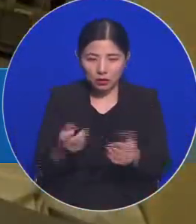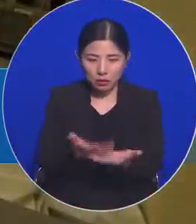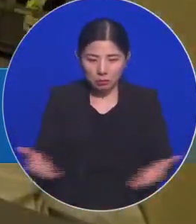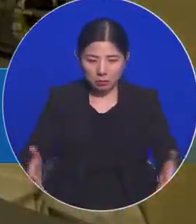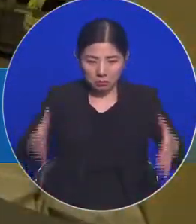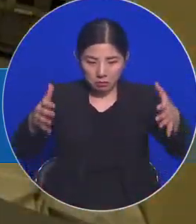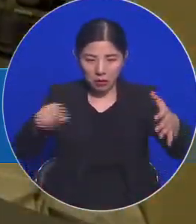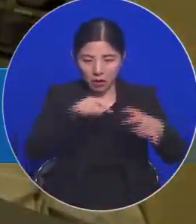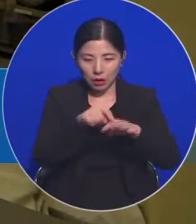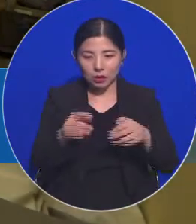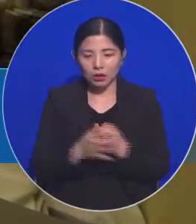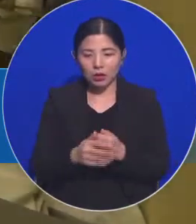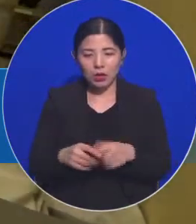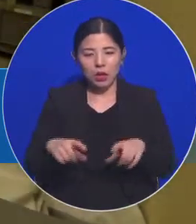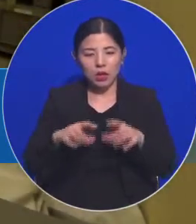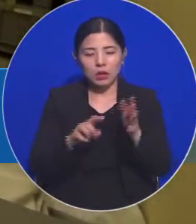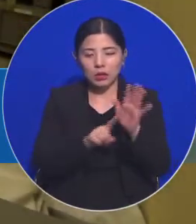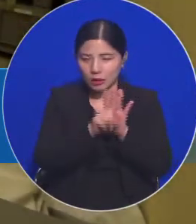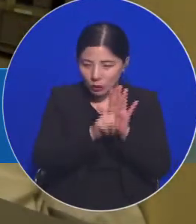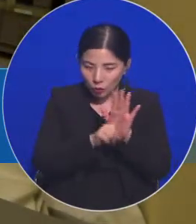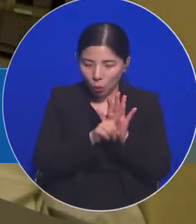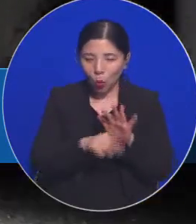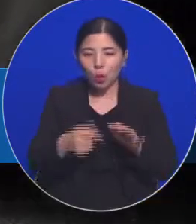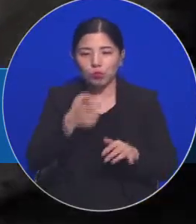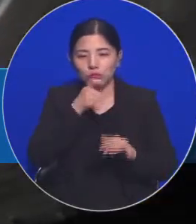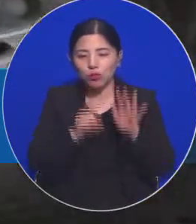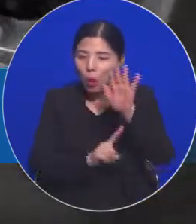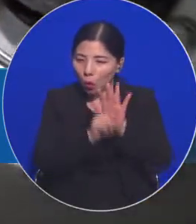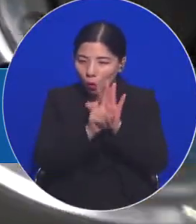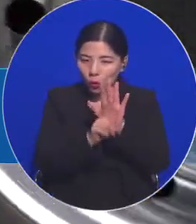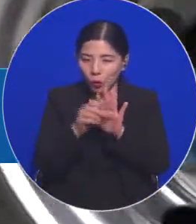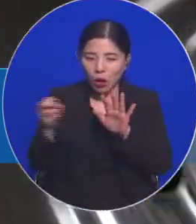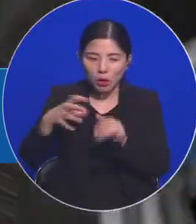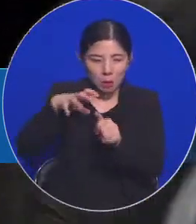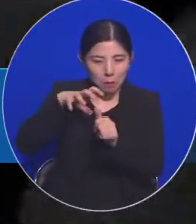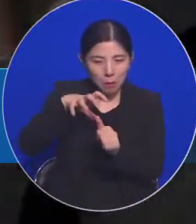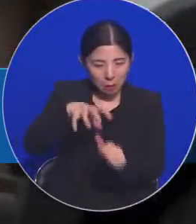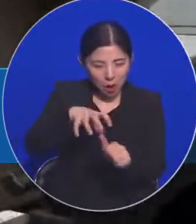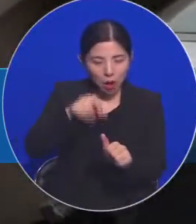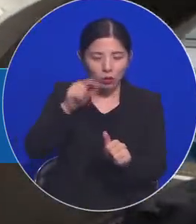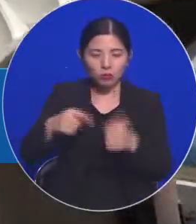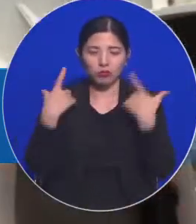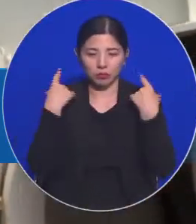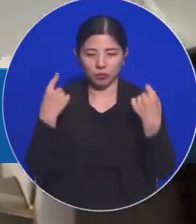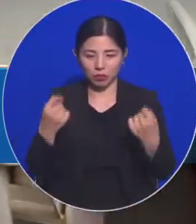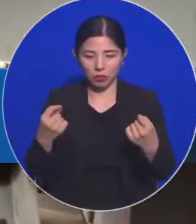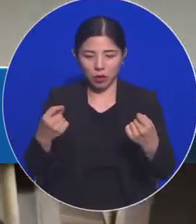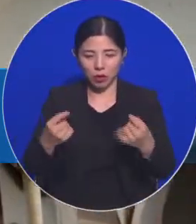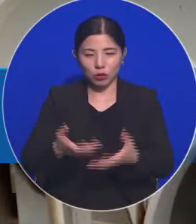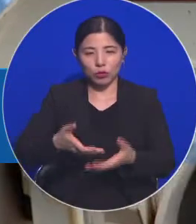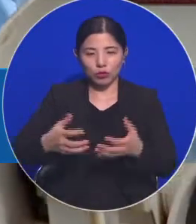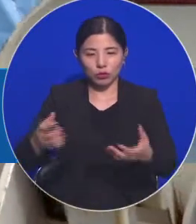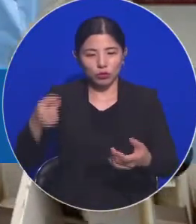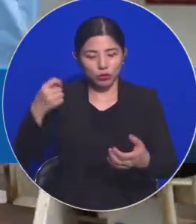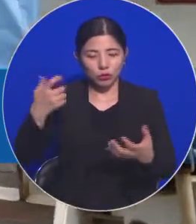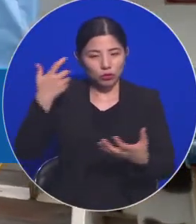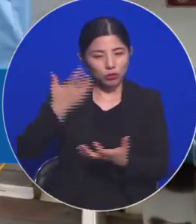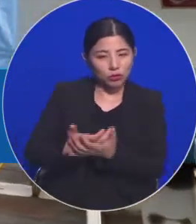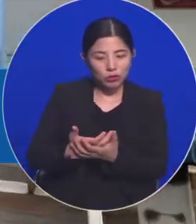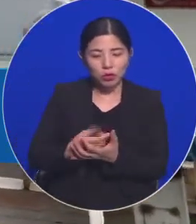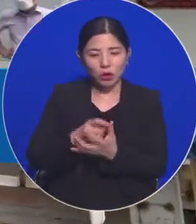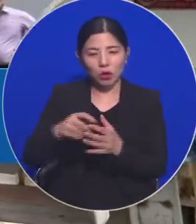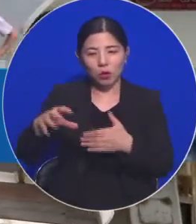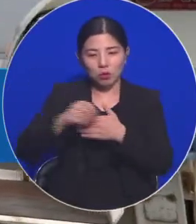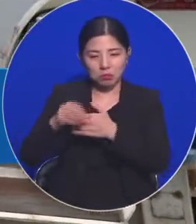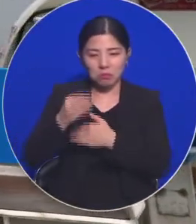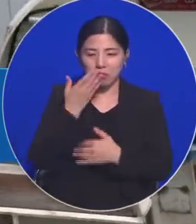컨테이너는 일정 온도와 습도, 대기압보다 높은 압력인 양압을 유지하면서 충격 흡수가 가능합니다. 다누리는